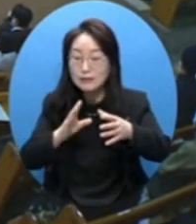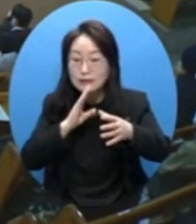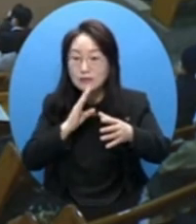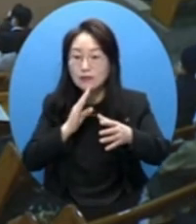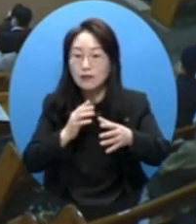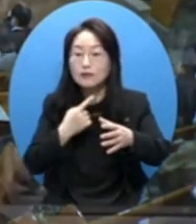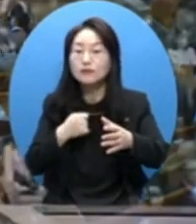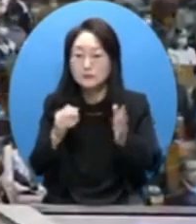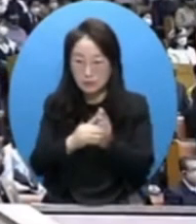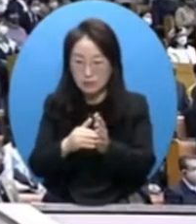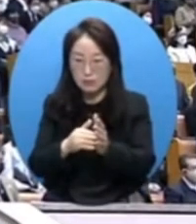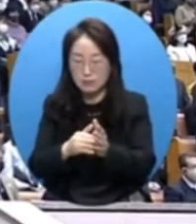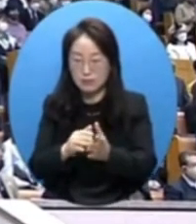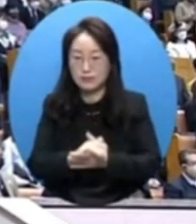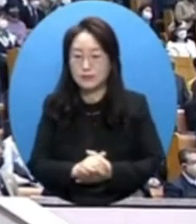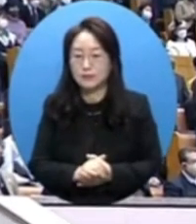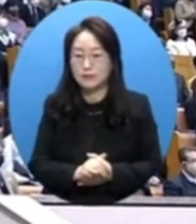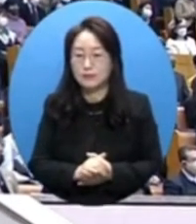이야기인데